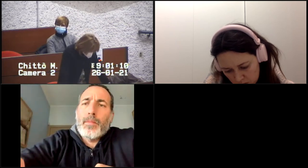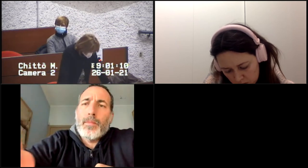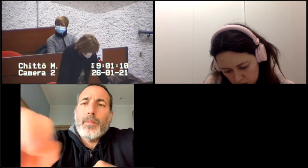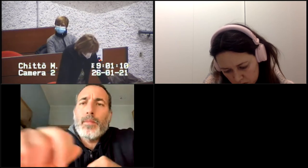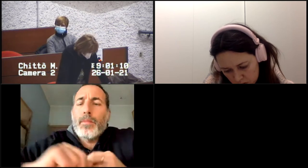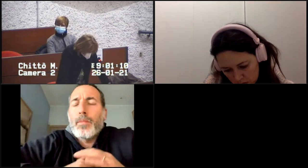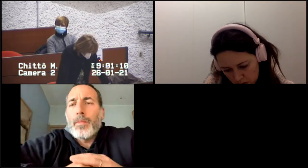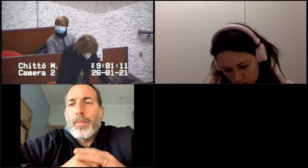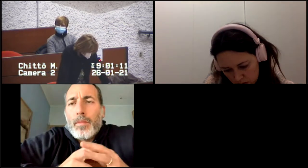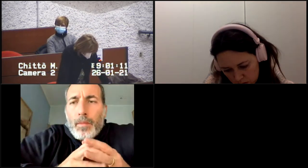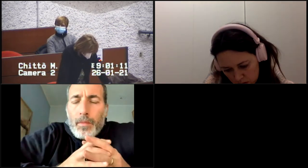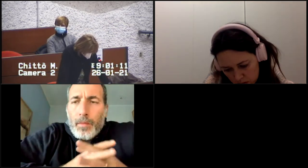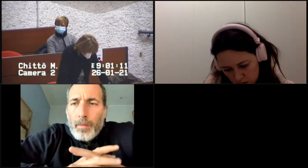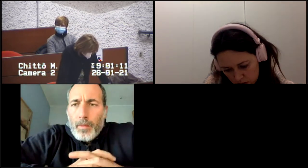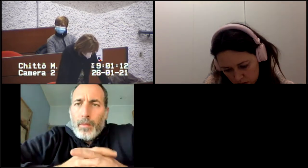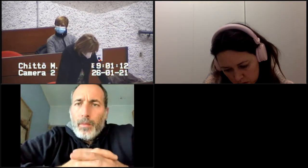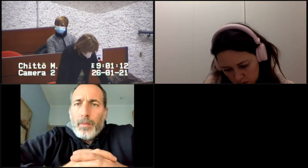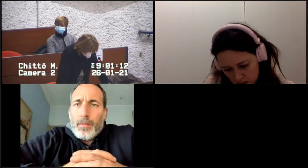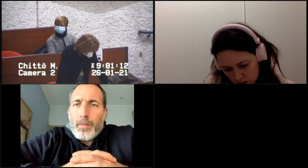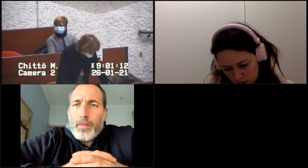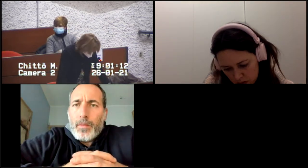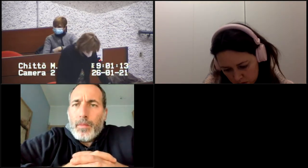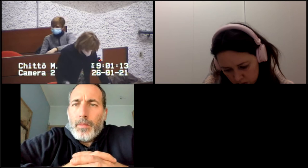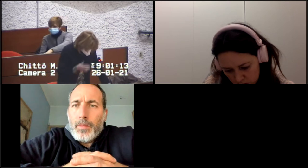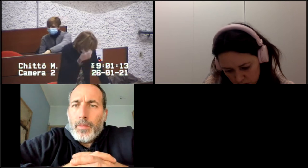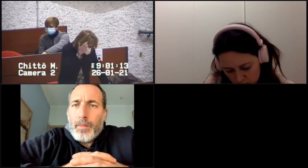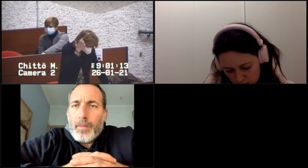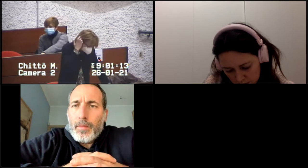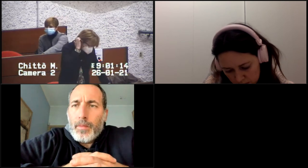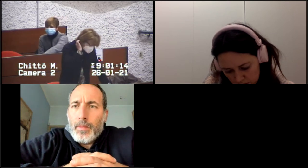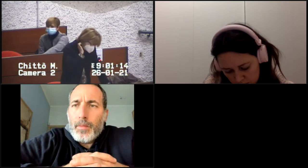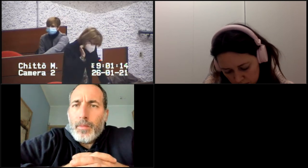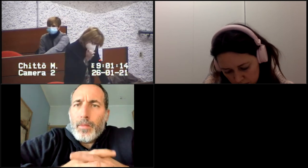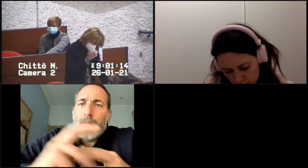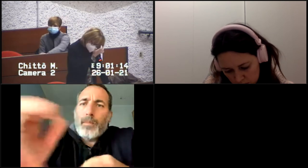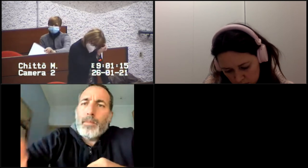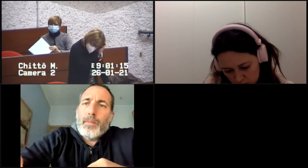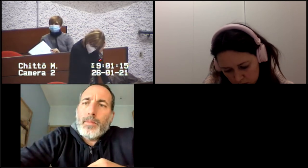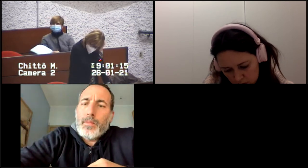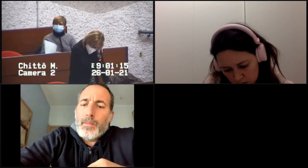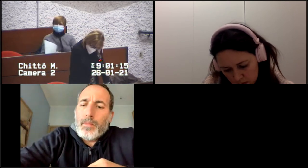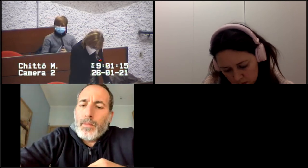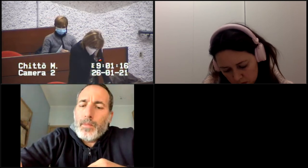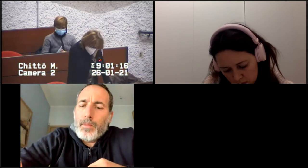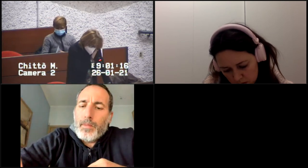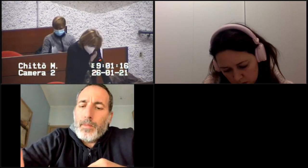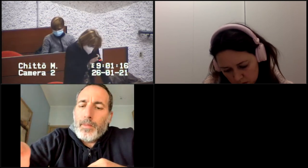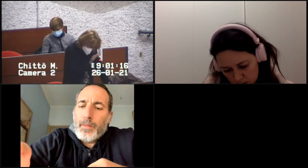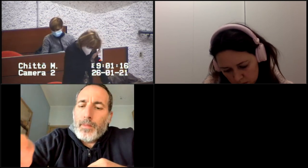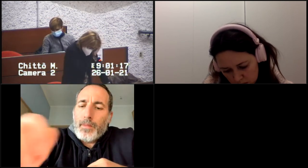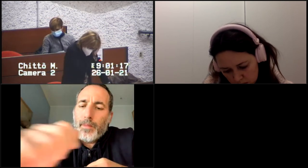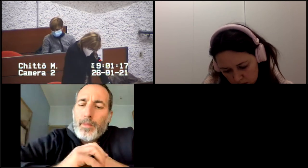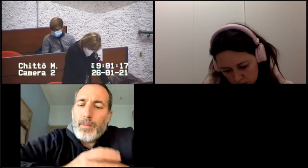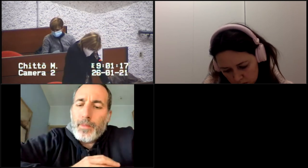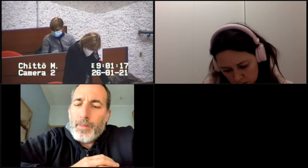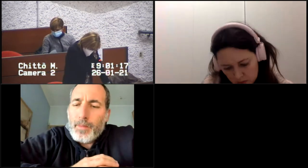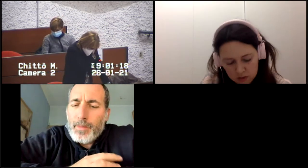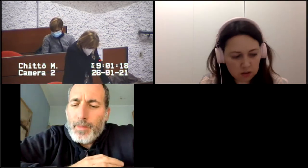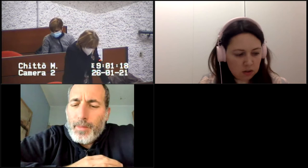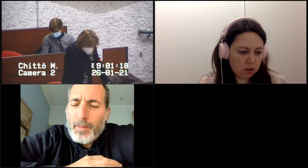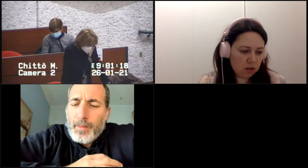possibilità alcune di impugnativa dell'atto né da parte di regione né da parte di